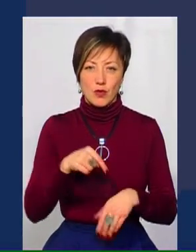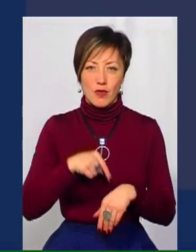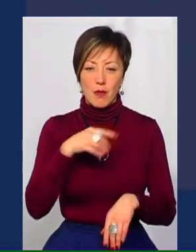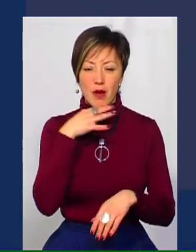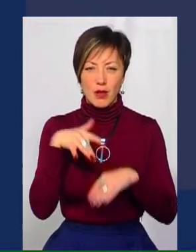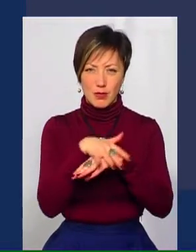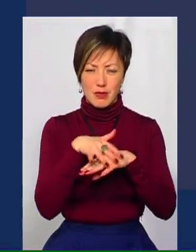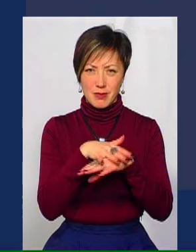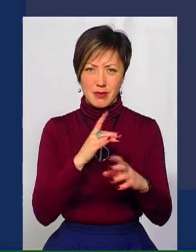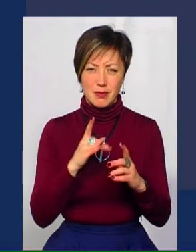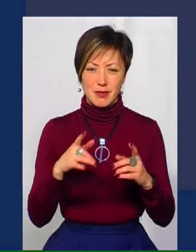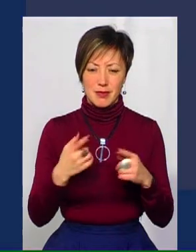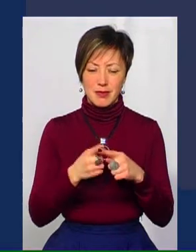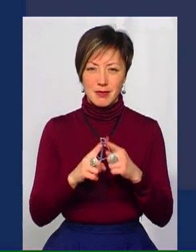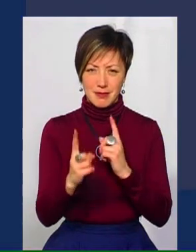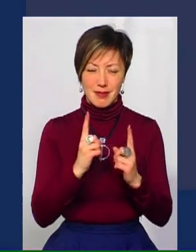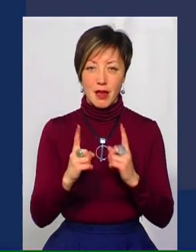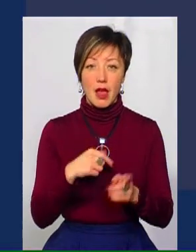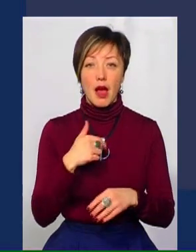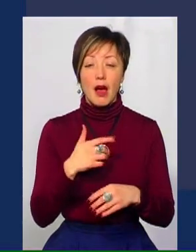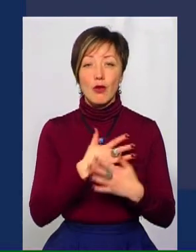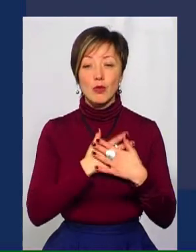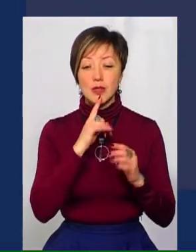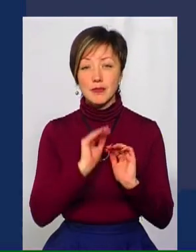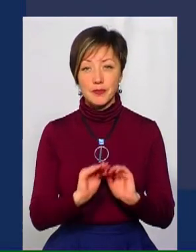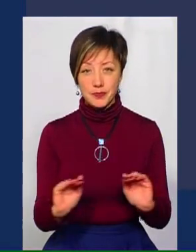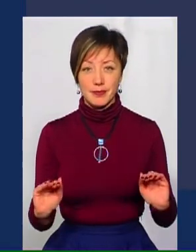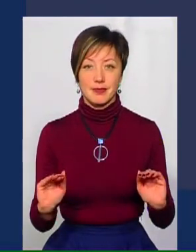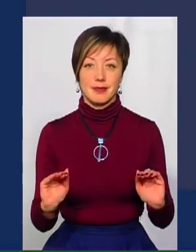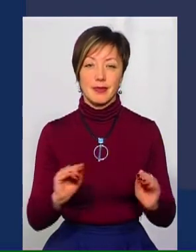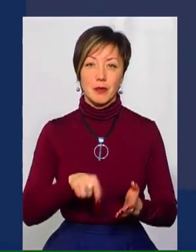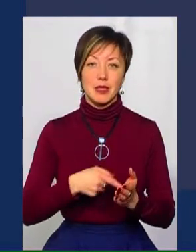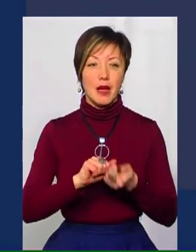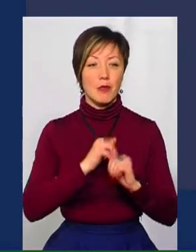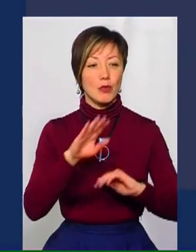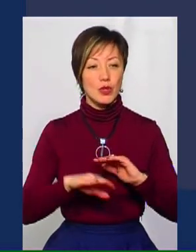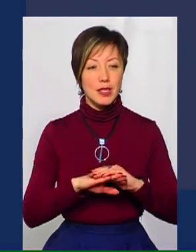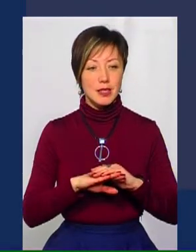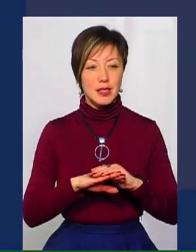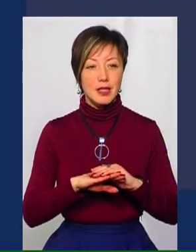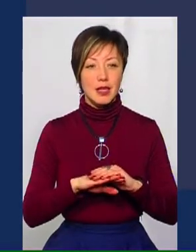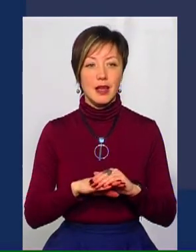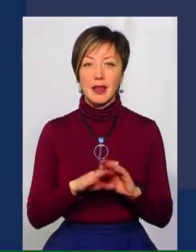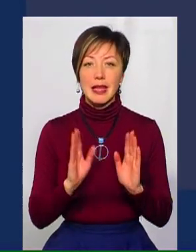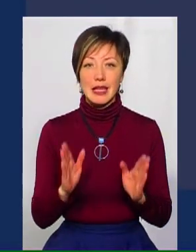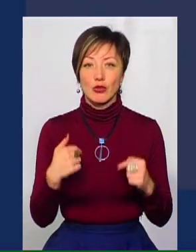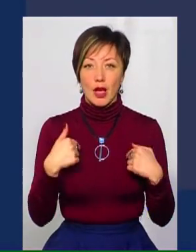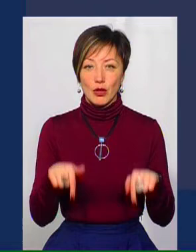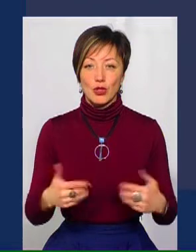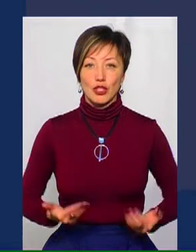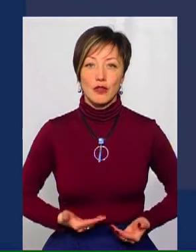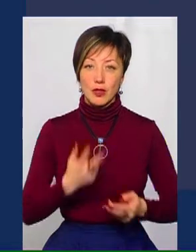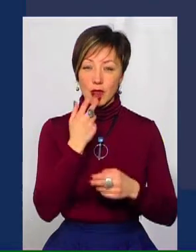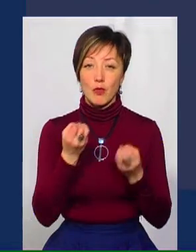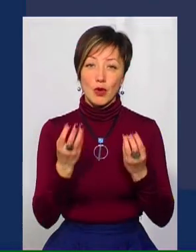людей постійно бігають туди-назад. Я люблю, щоб було тихіше, от, наприклад, якраз навіть місто Кам'янець-Подільський. Не то, що я тут в ньому живу, що я звик до нього.